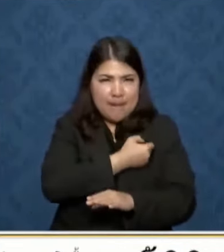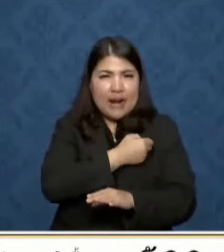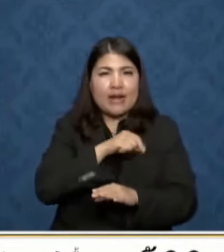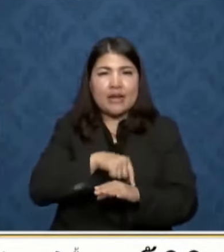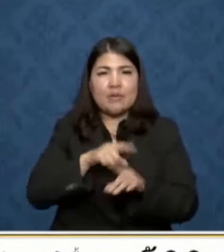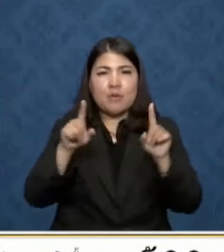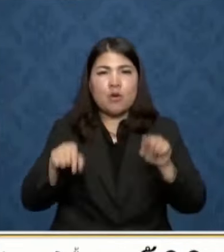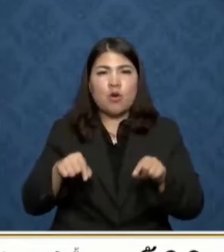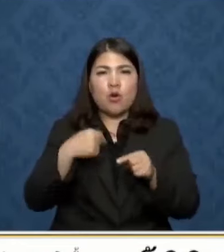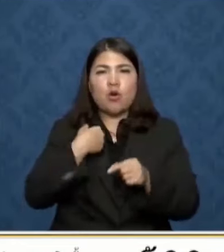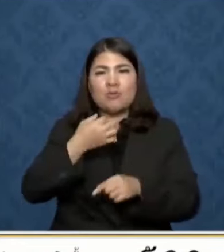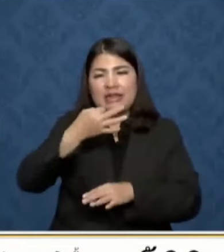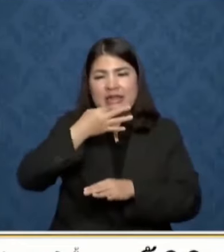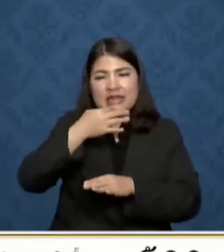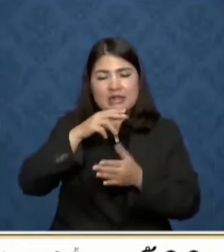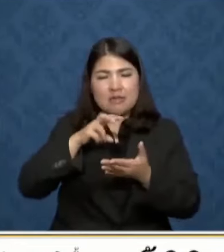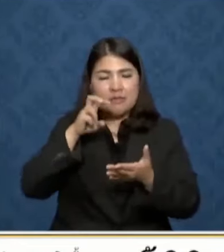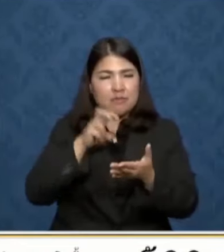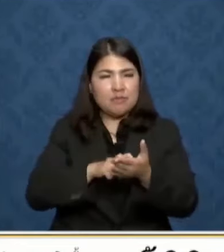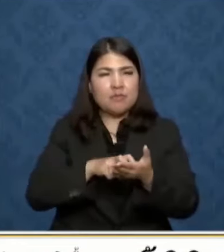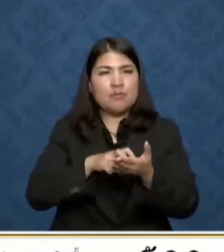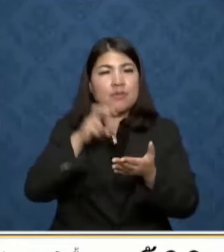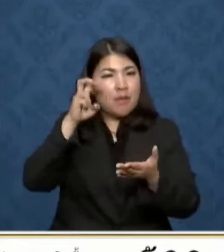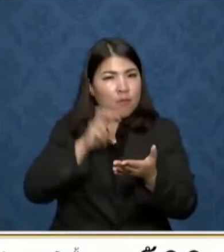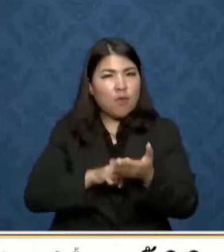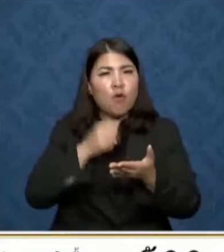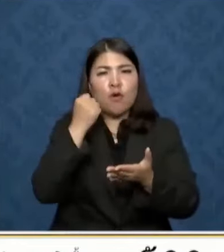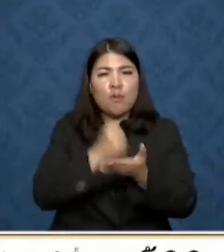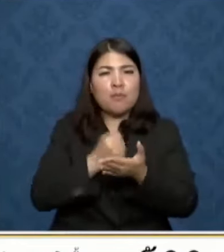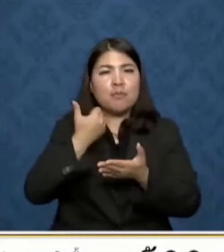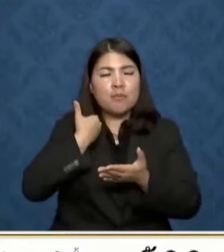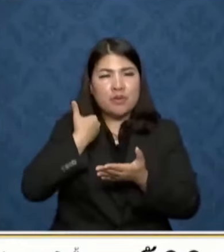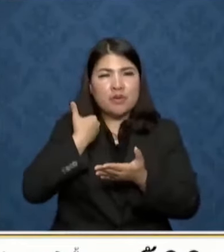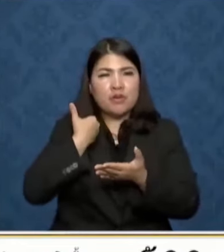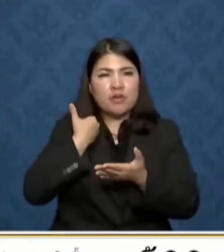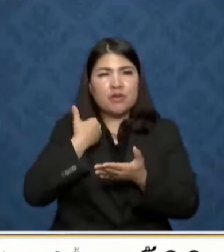แล้วสึ่งตรนี้มสองส่วนนะครับซึ่มีทงส่วน bla habla